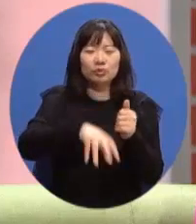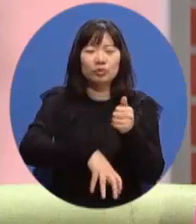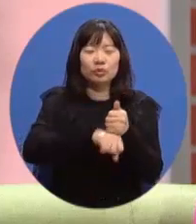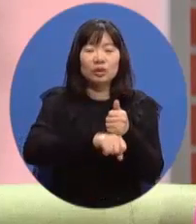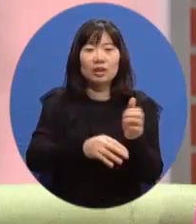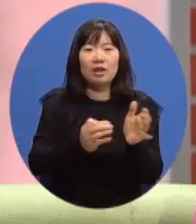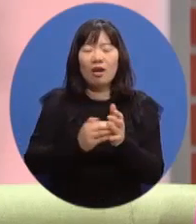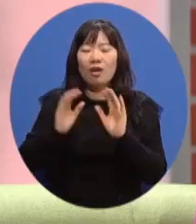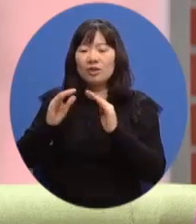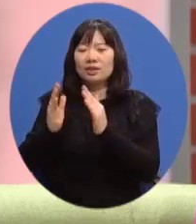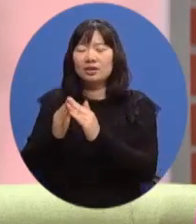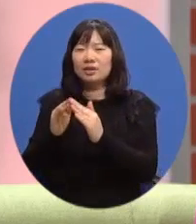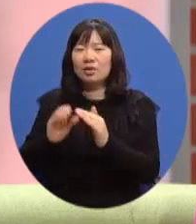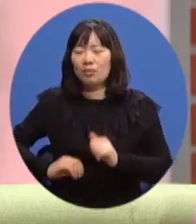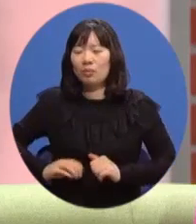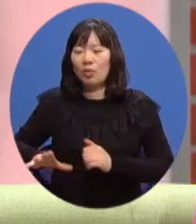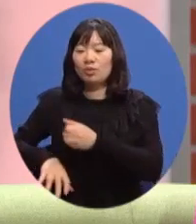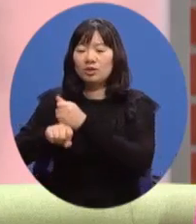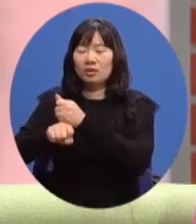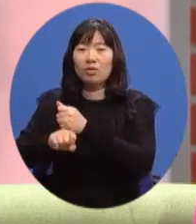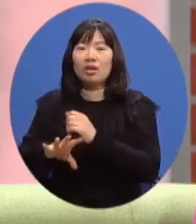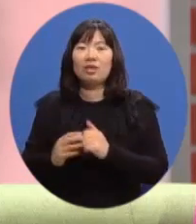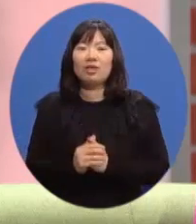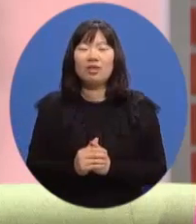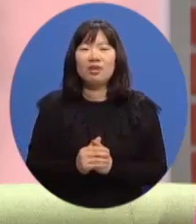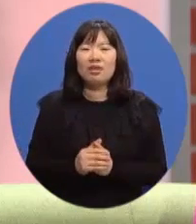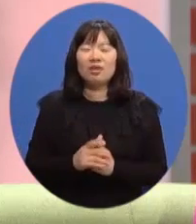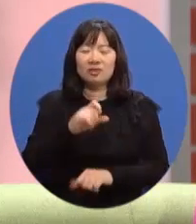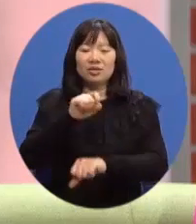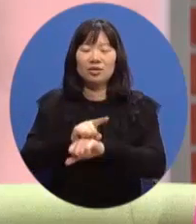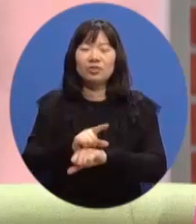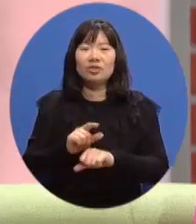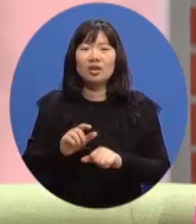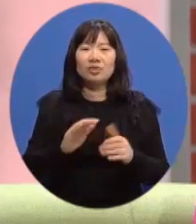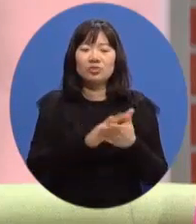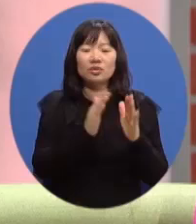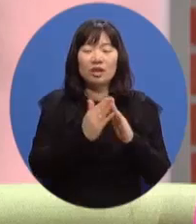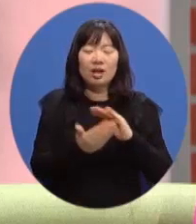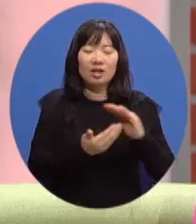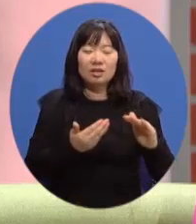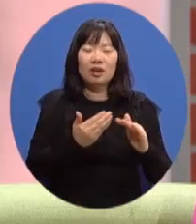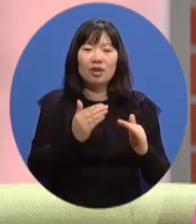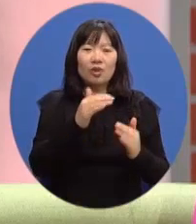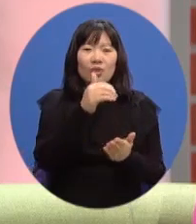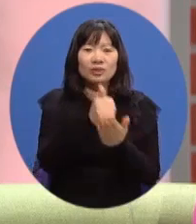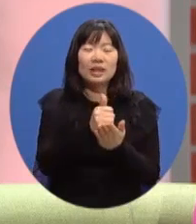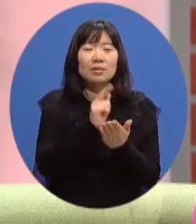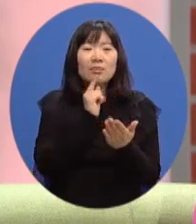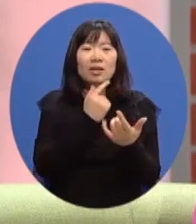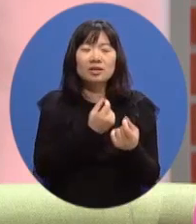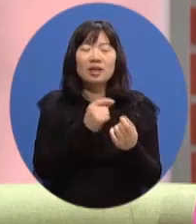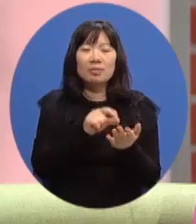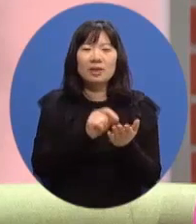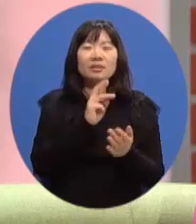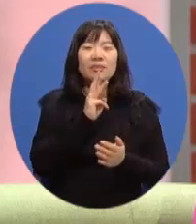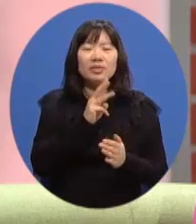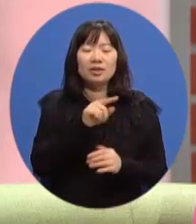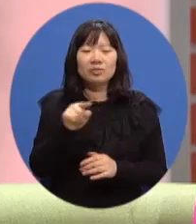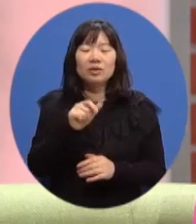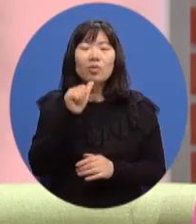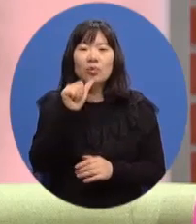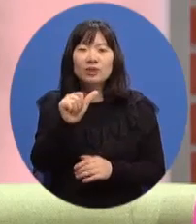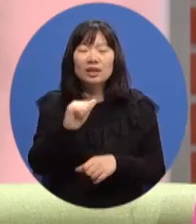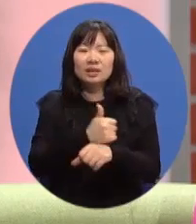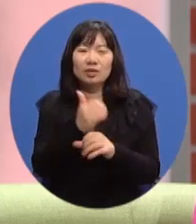네. 어린이집은 보건복지부 소관이고 성격도 유치원은 아까 지금 원장님 말씀하신 것처럼 만 3세부터 5세